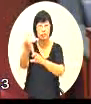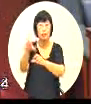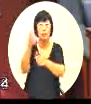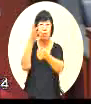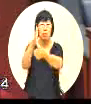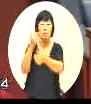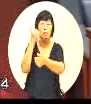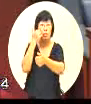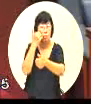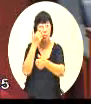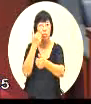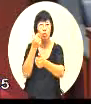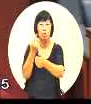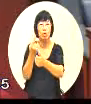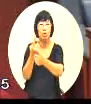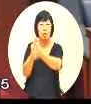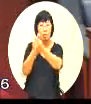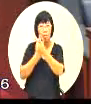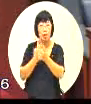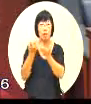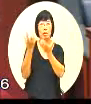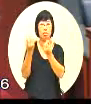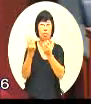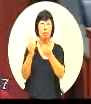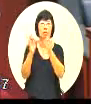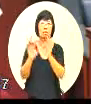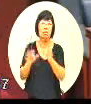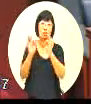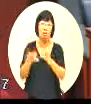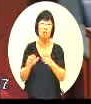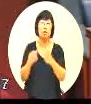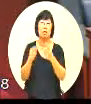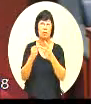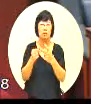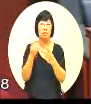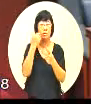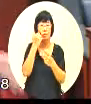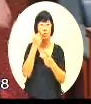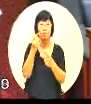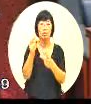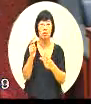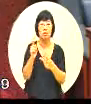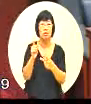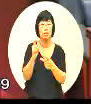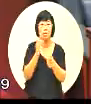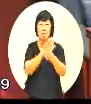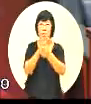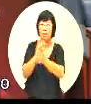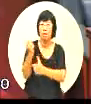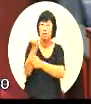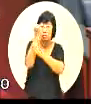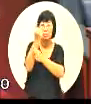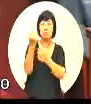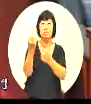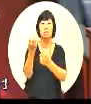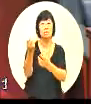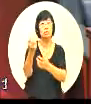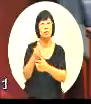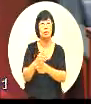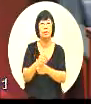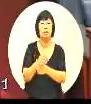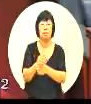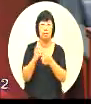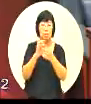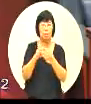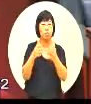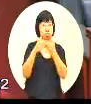成本又浪费，又制造更多的资源没有效率， 对不对啊？所以这个部分一定要跟业者有一些讨